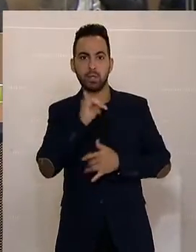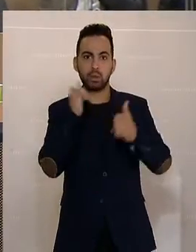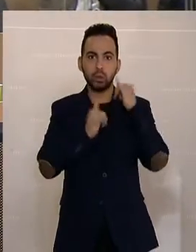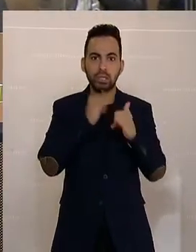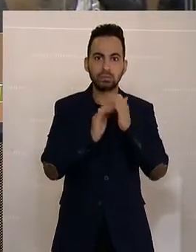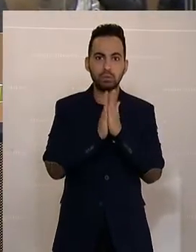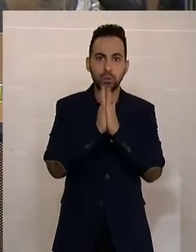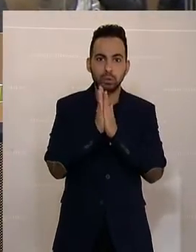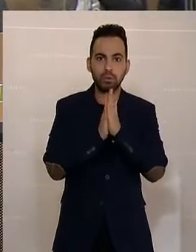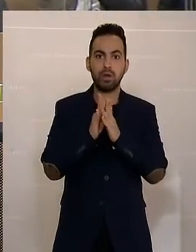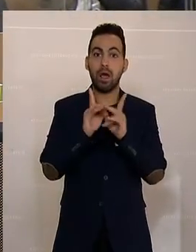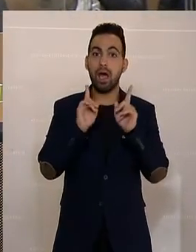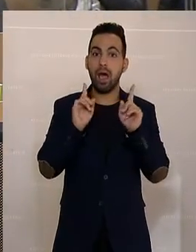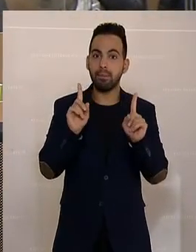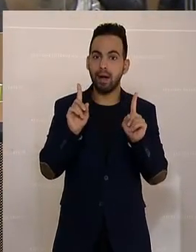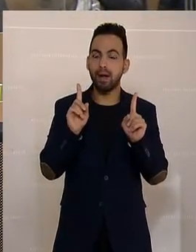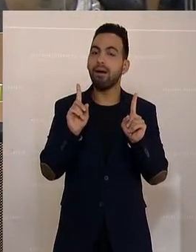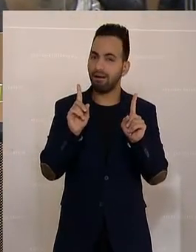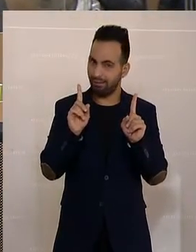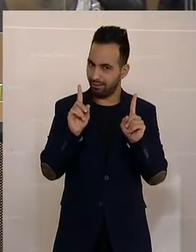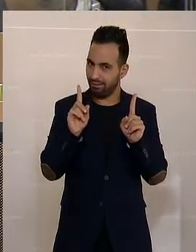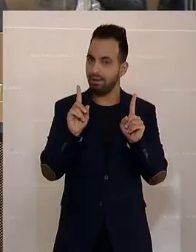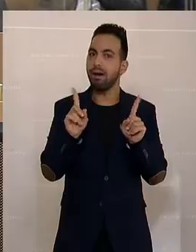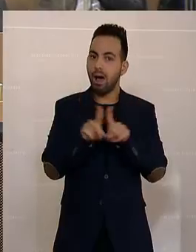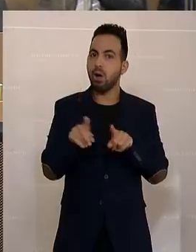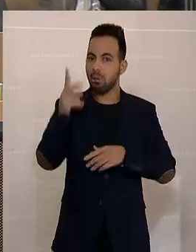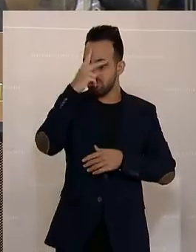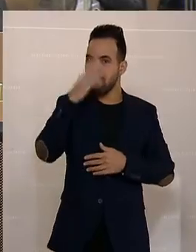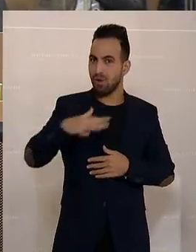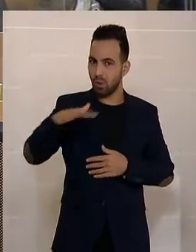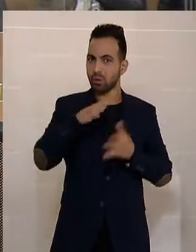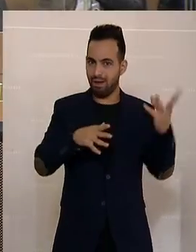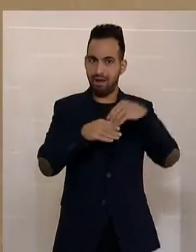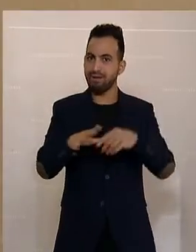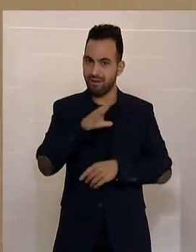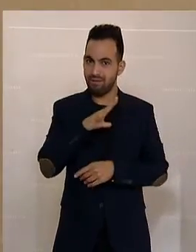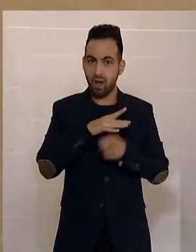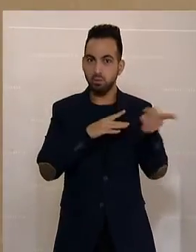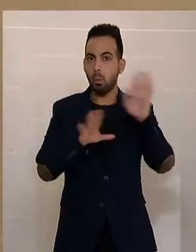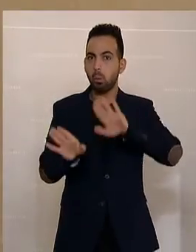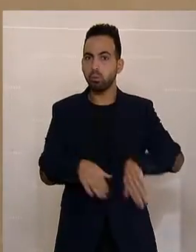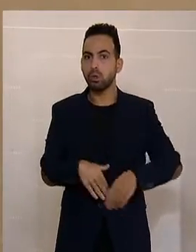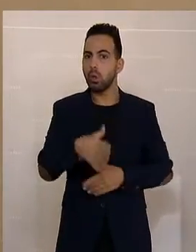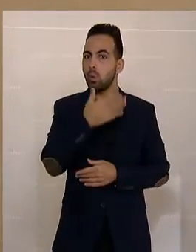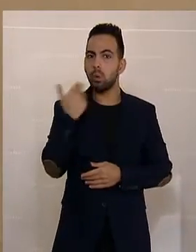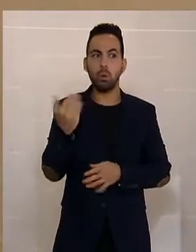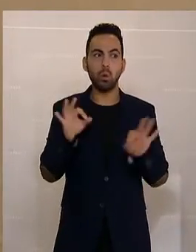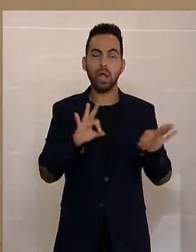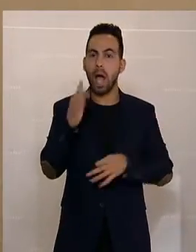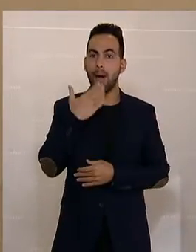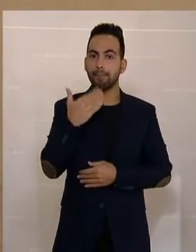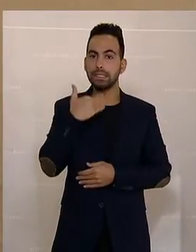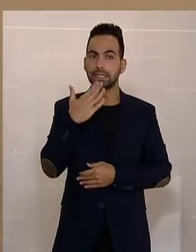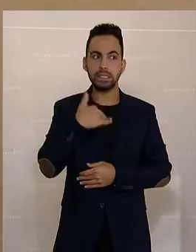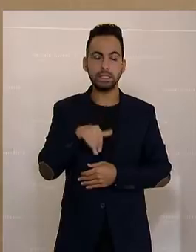Tourismus, aber dass sie damit auch die Bevölkerung gefährden, das haben sie nicht oder absichtlich nicht auf